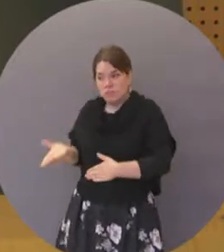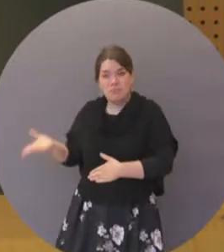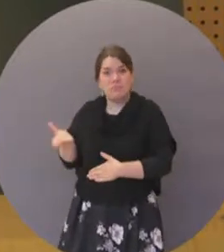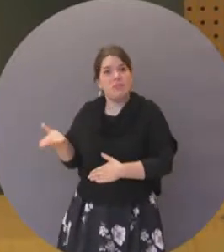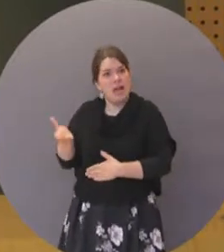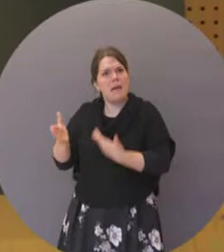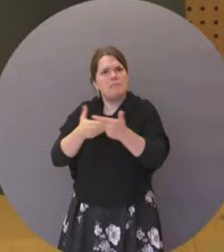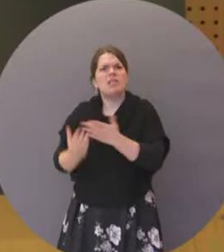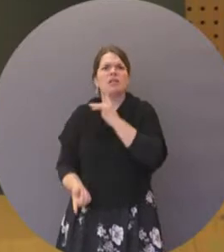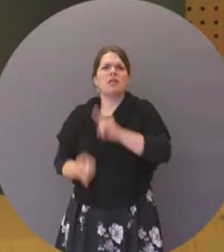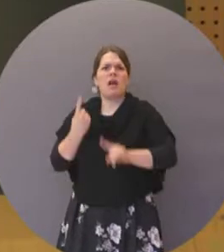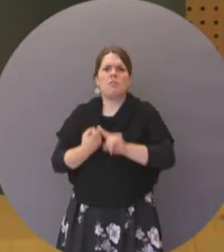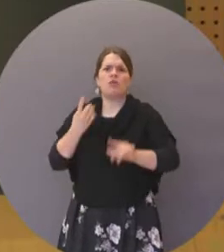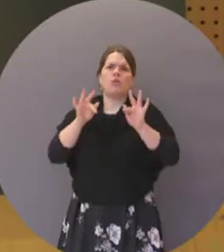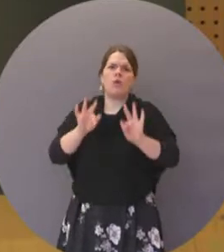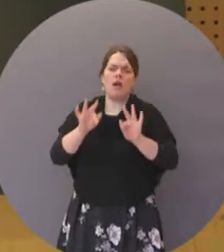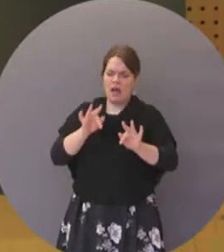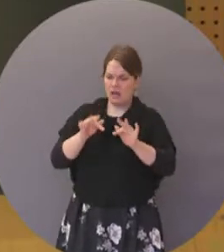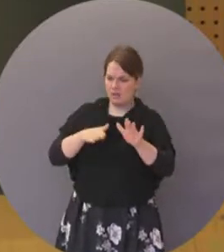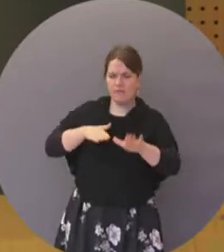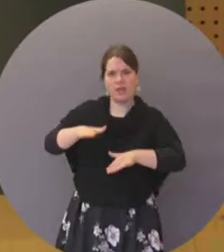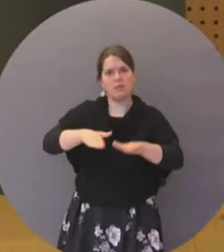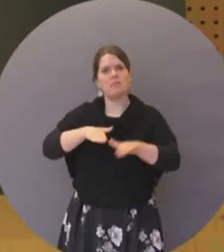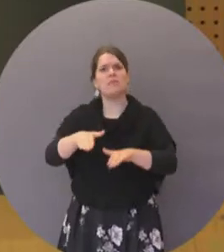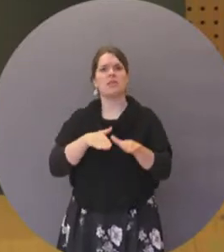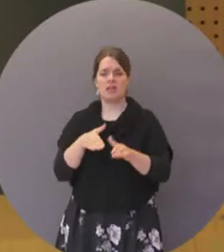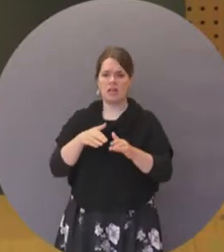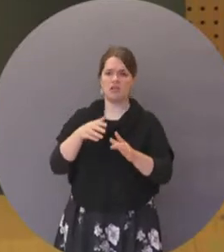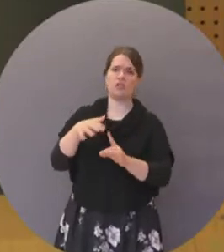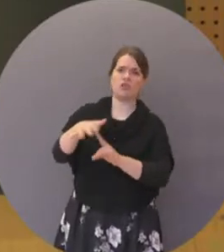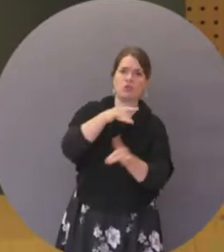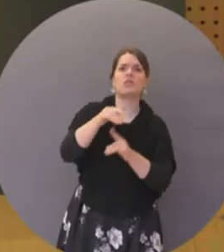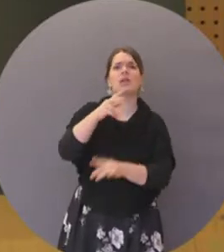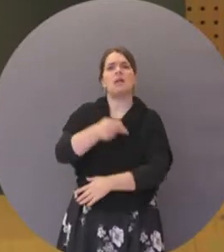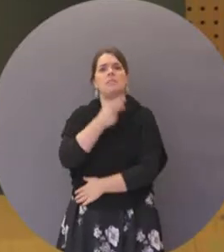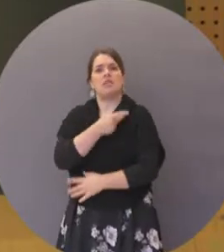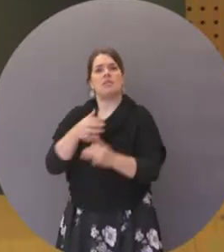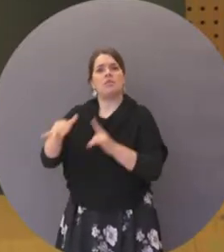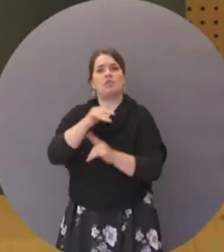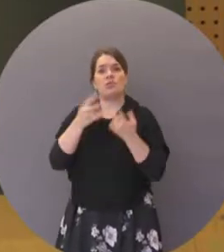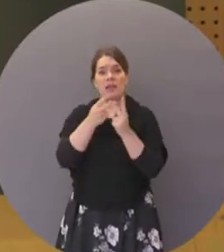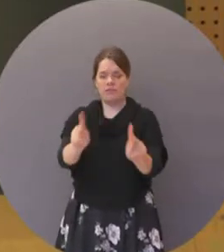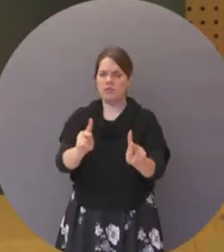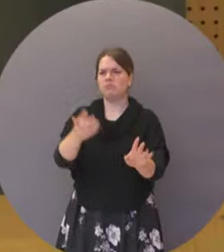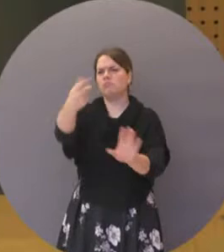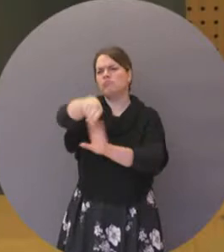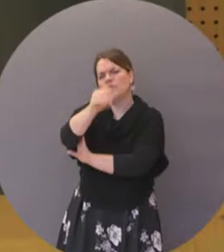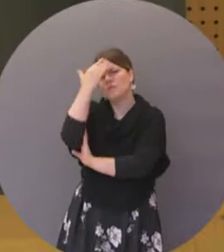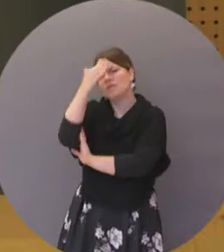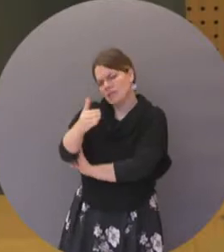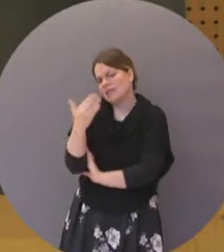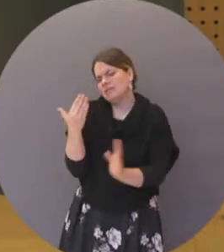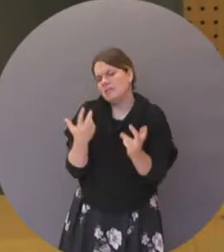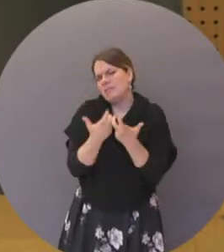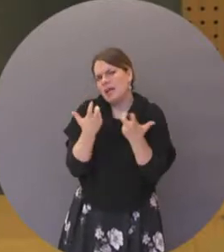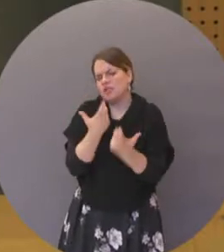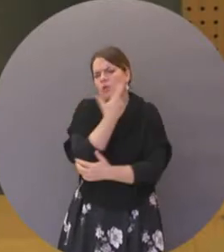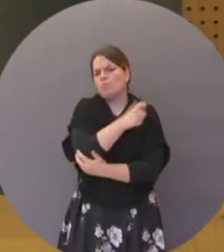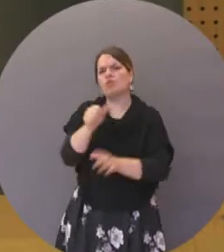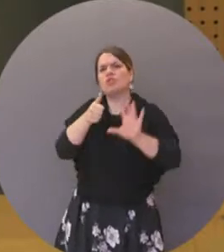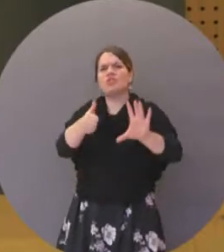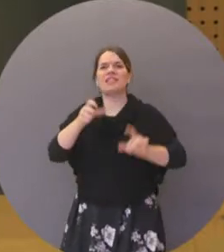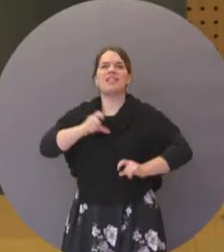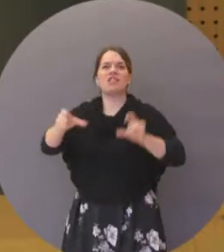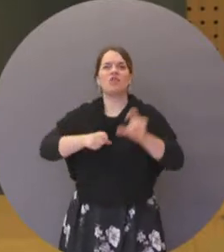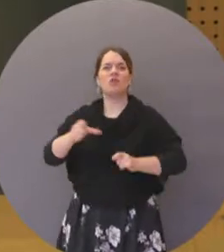fonctionnement des services sociaux et médico-sociaux de notre collectivité je pense notamment et nous en avons déjà échangé au 206 collègues